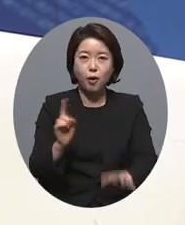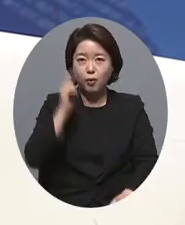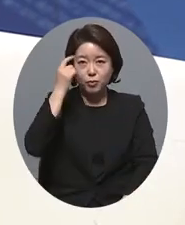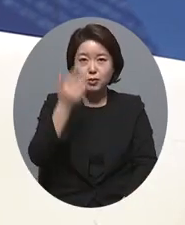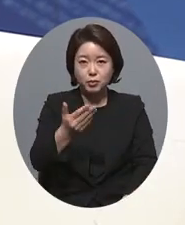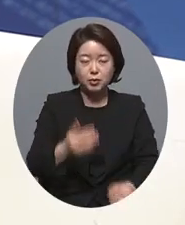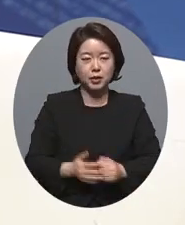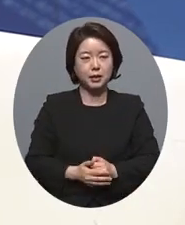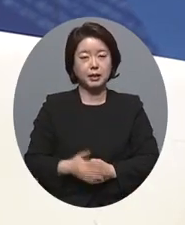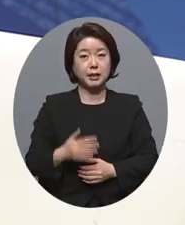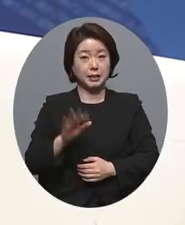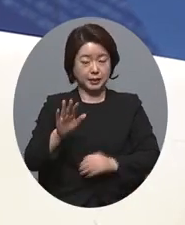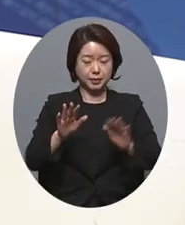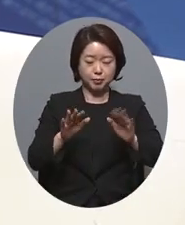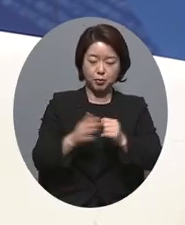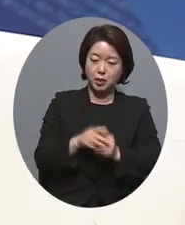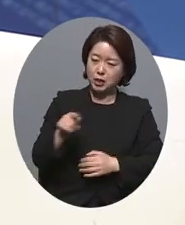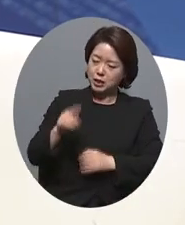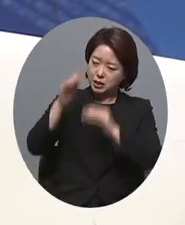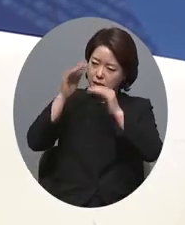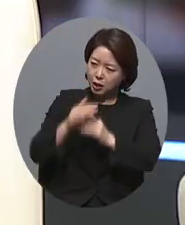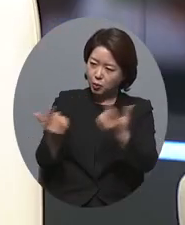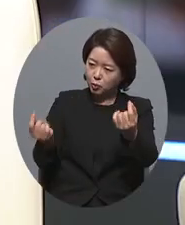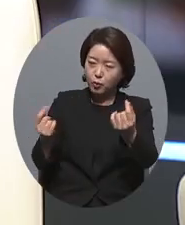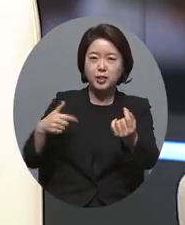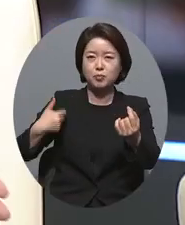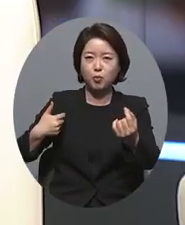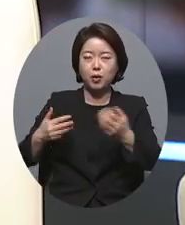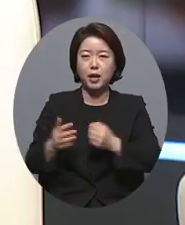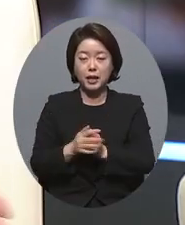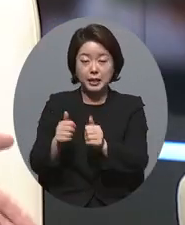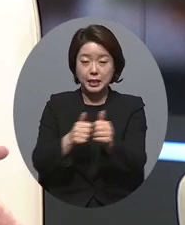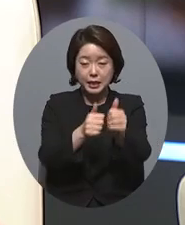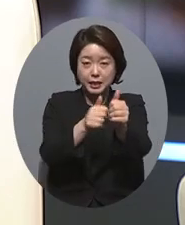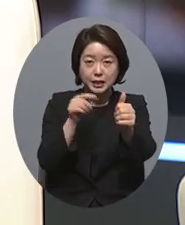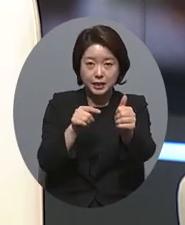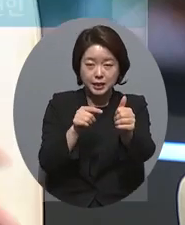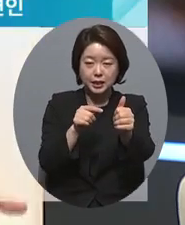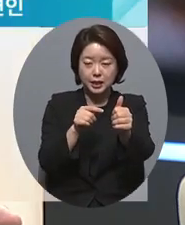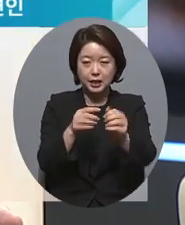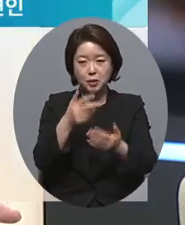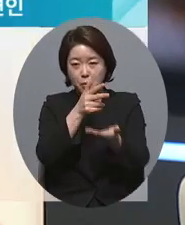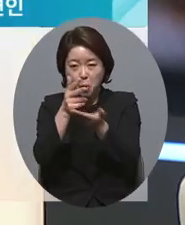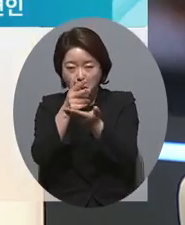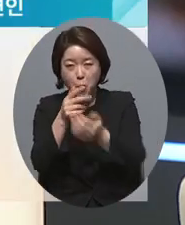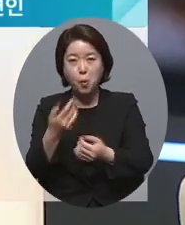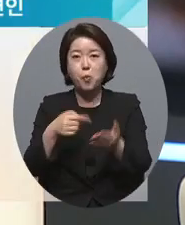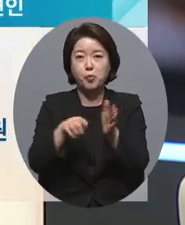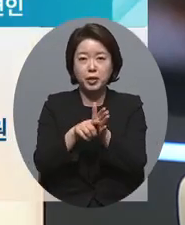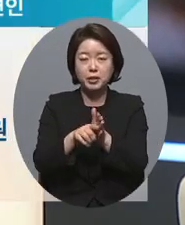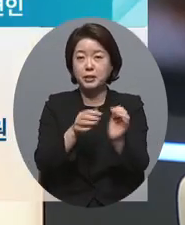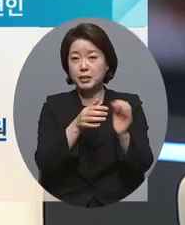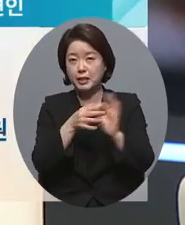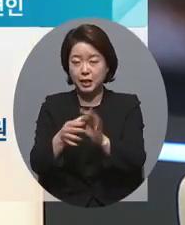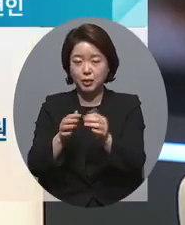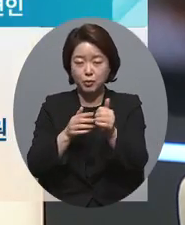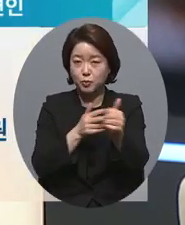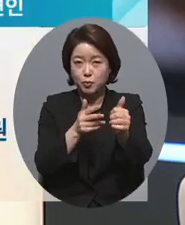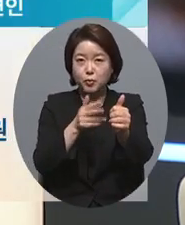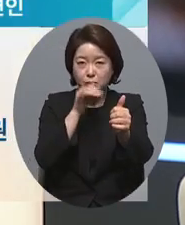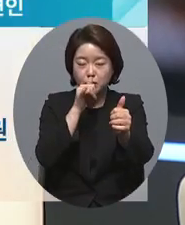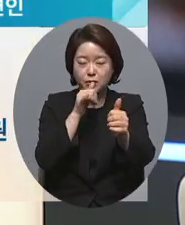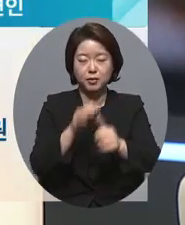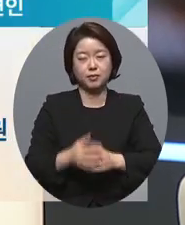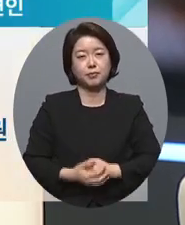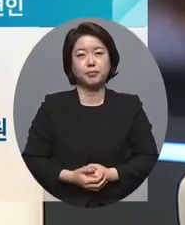내용인지 모르겠습니다만은 더 탐사가 이제 한동훈 장관을 계속 따라다녔다는 거 아니니까 취재를 위해서 뭐 그런 건지라고 주장을 하고